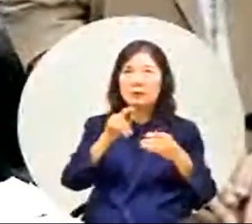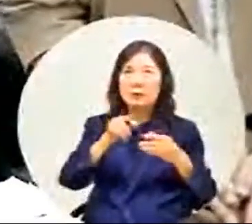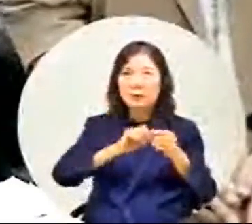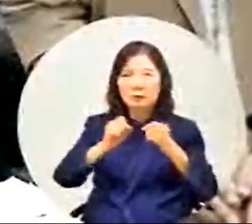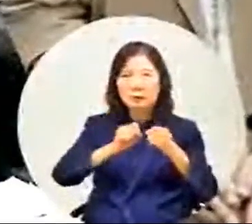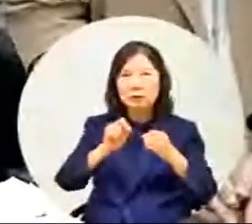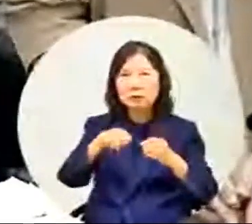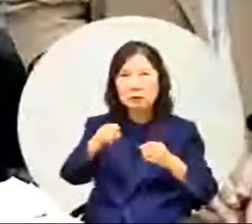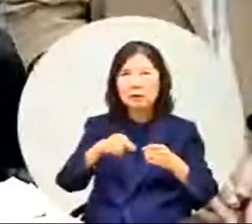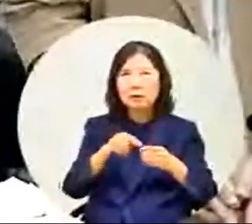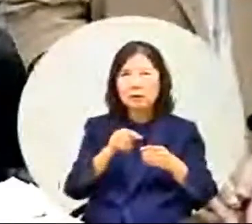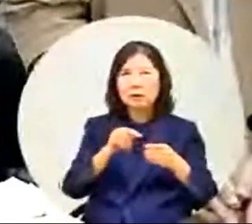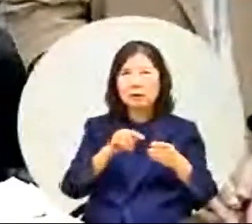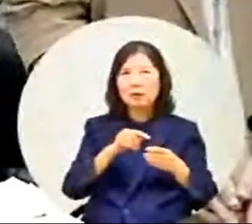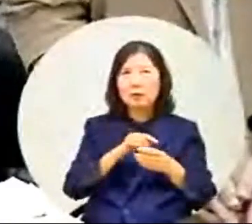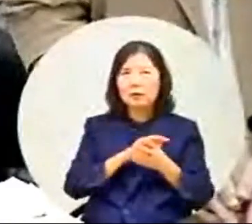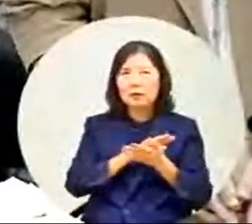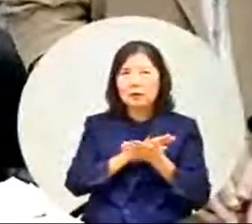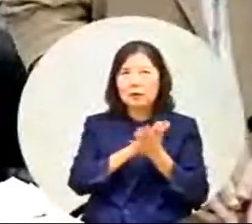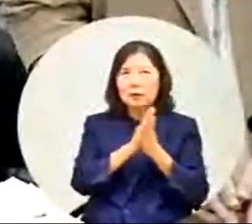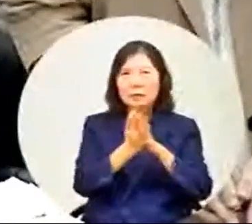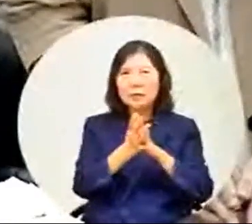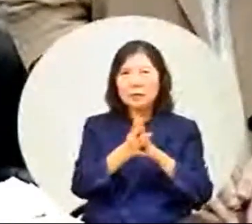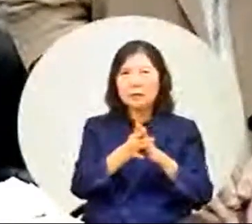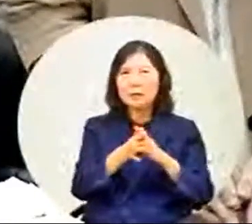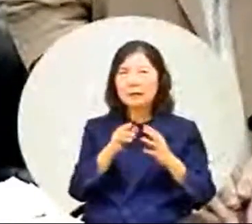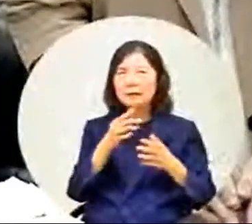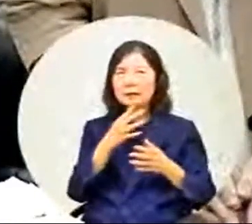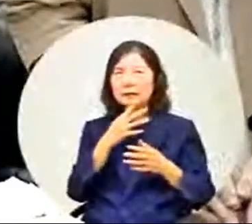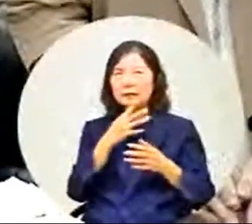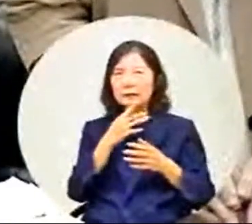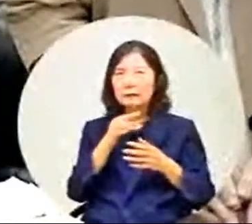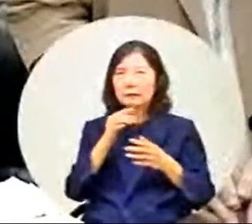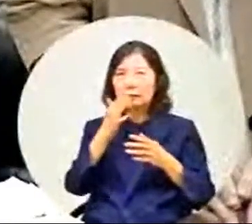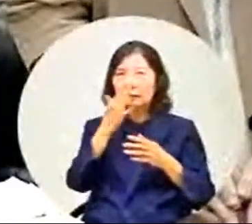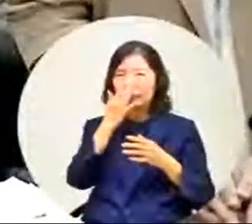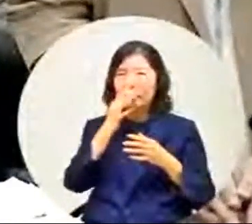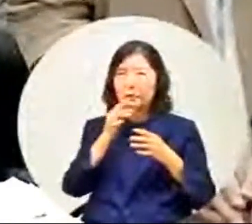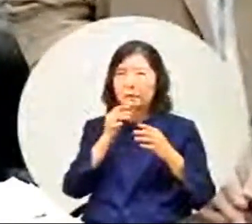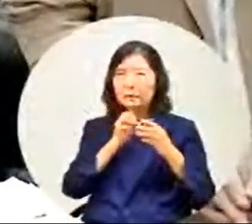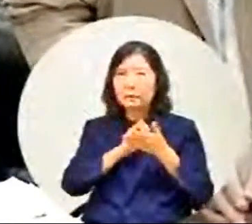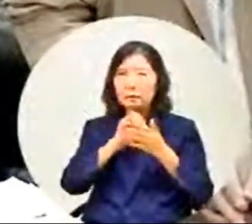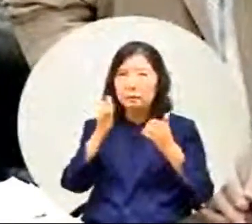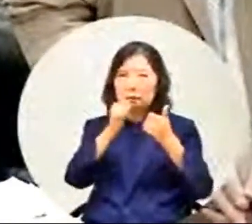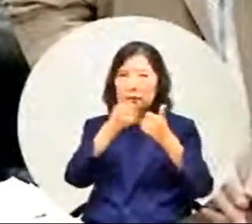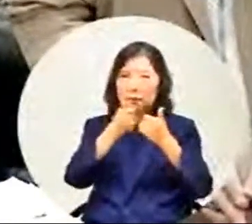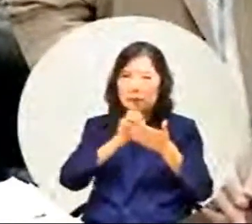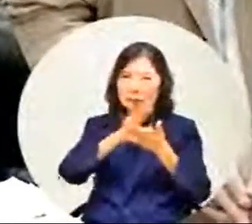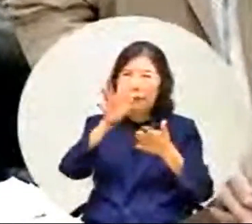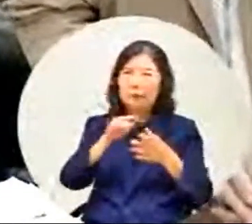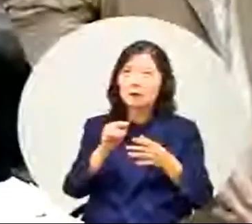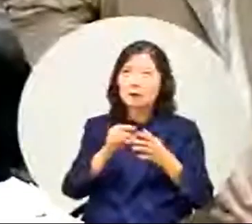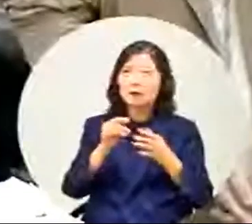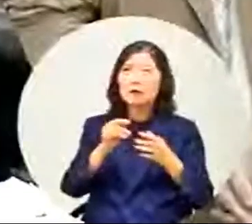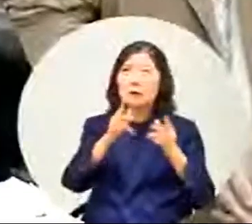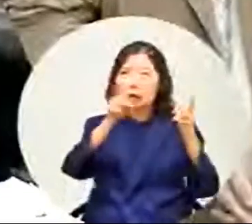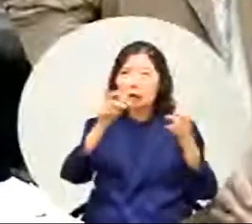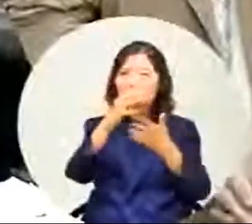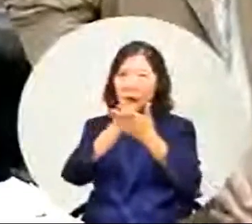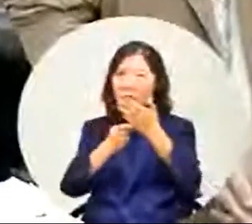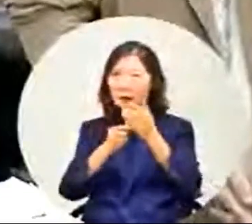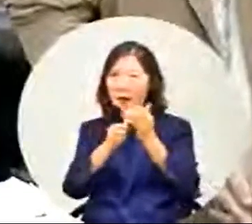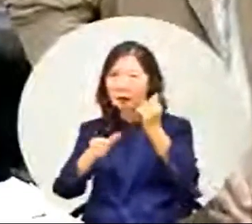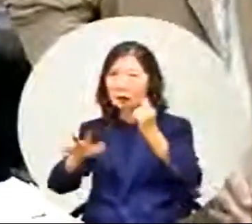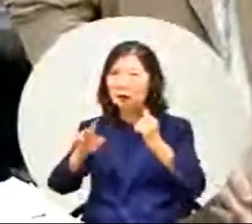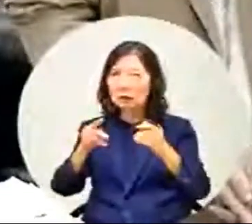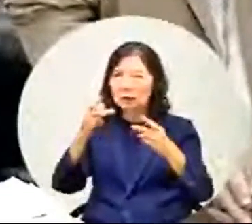西变成一团疑云，你们不敢来报议会报告，不敢面对真相，造成再留子孙才是二阶轻